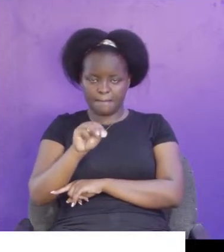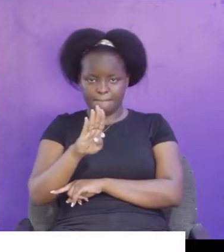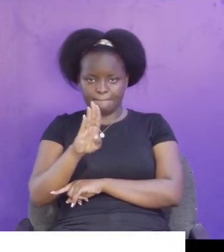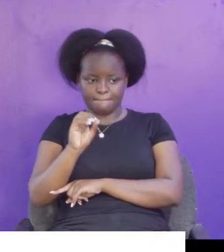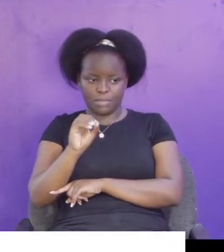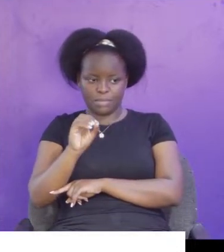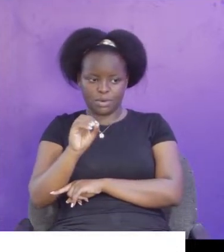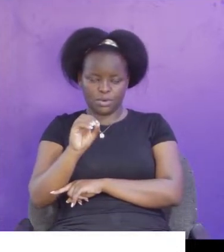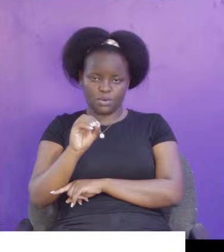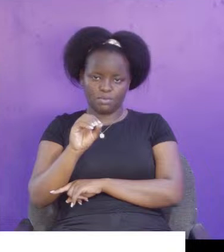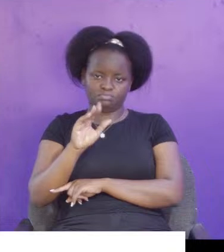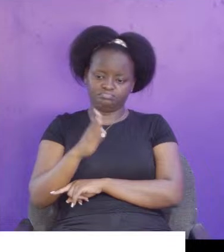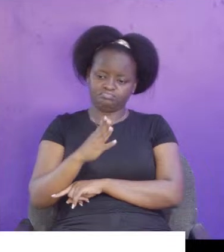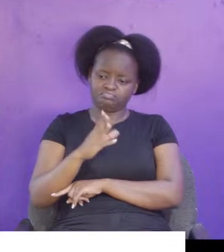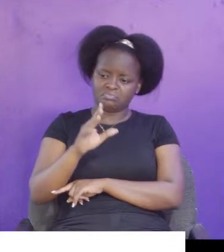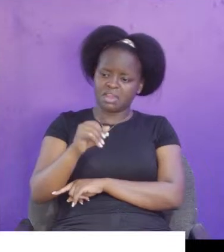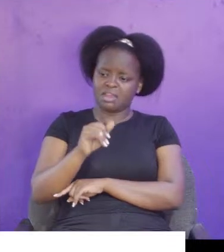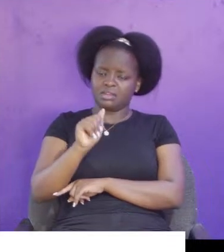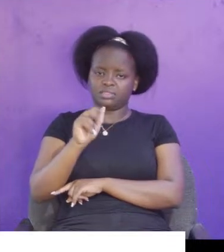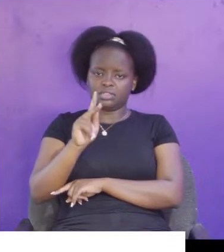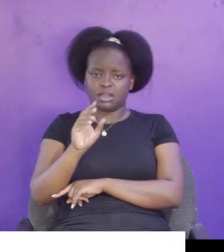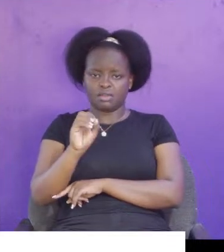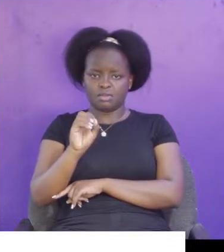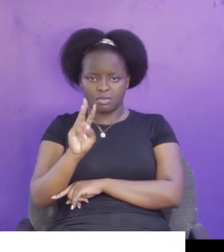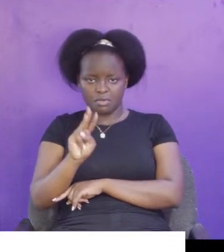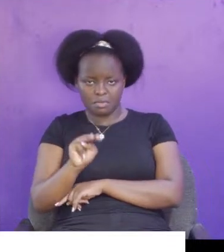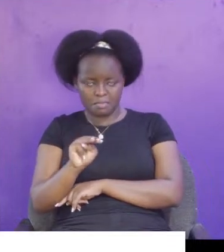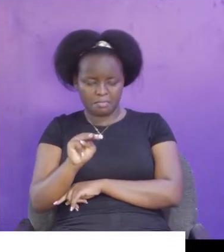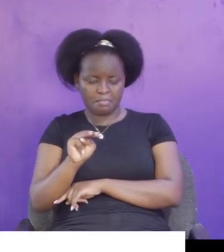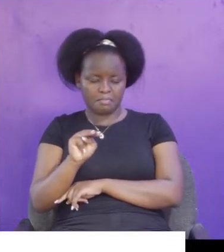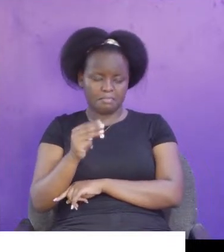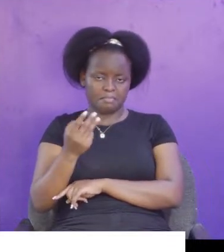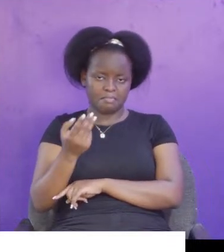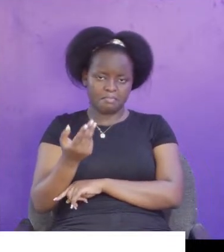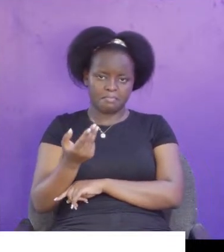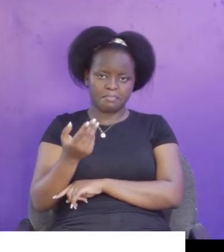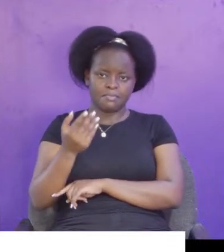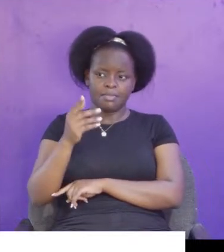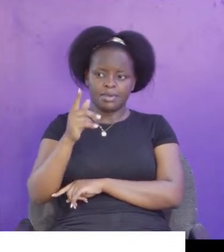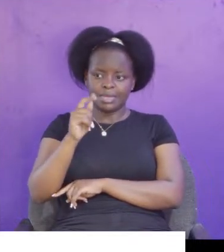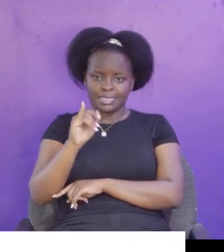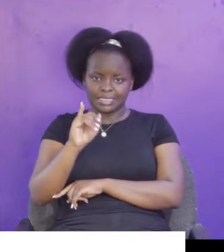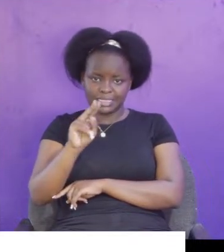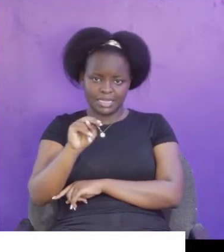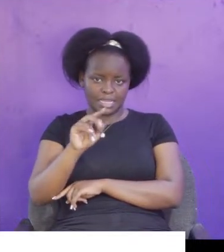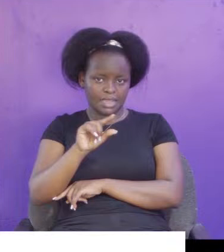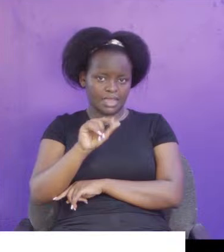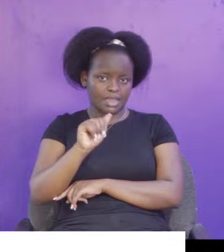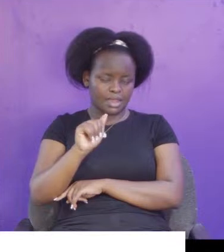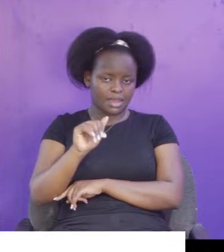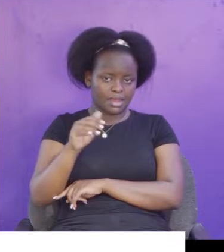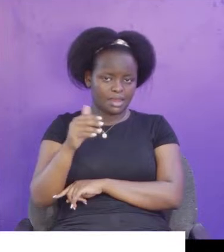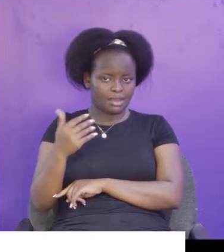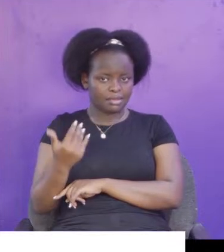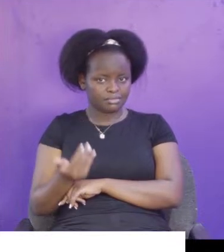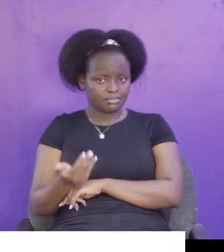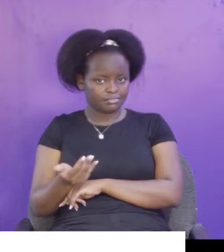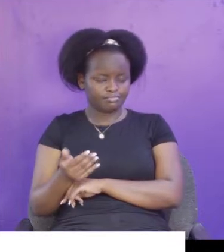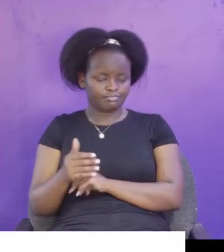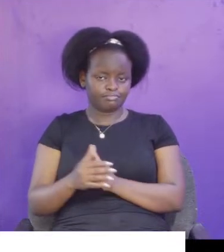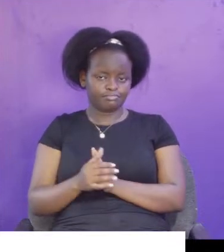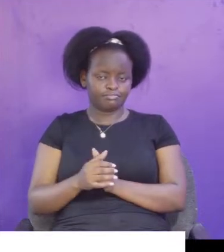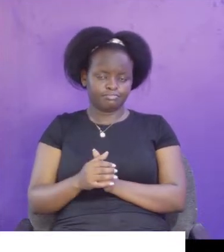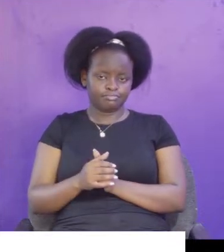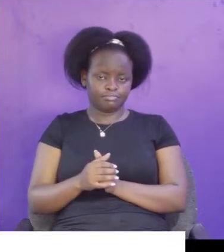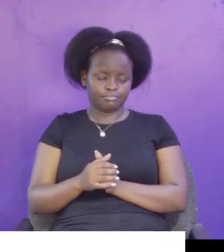Jacob, Tinga,